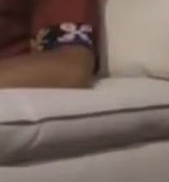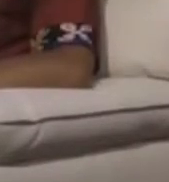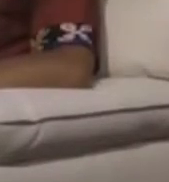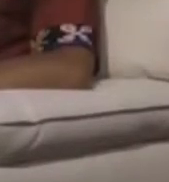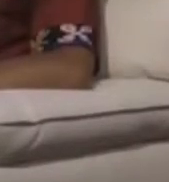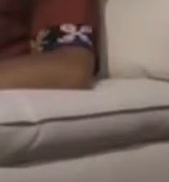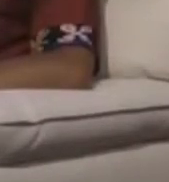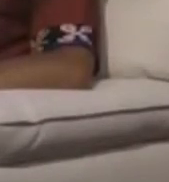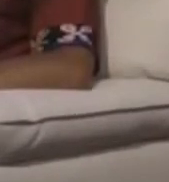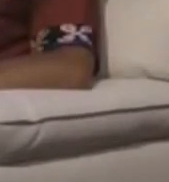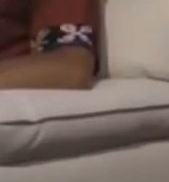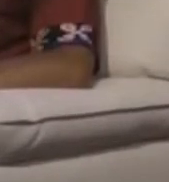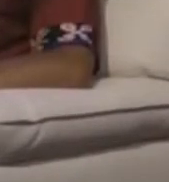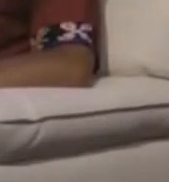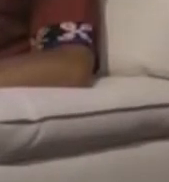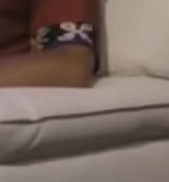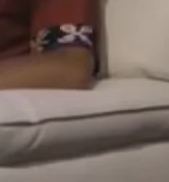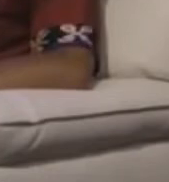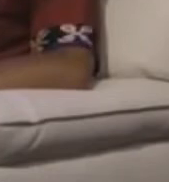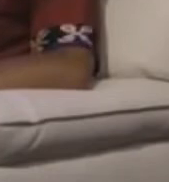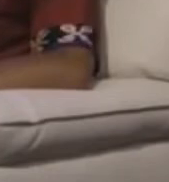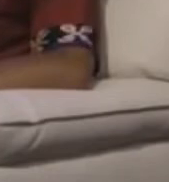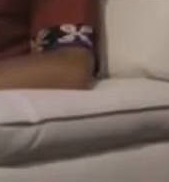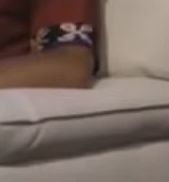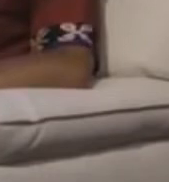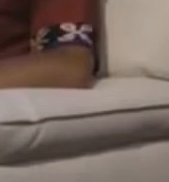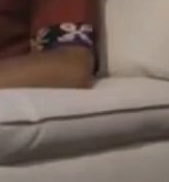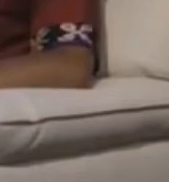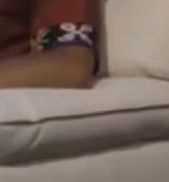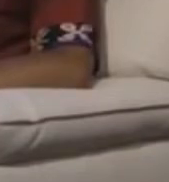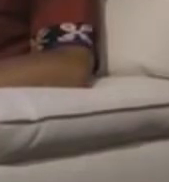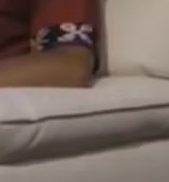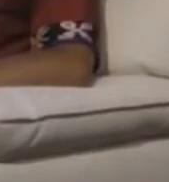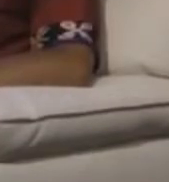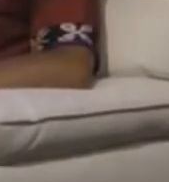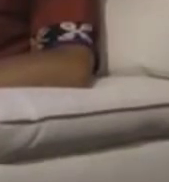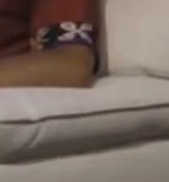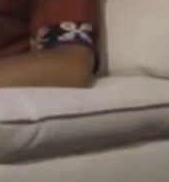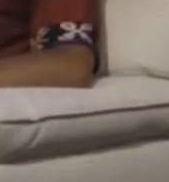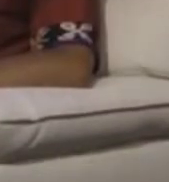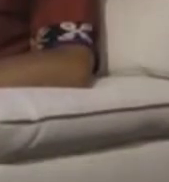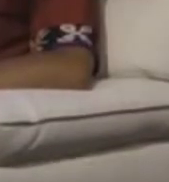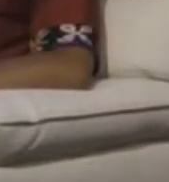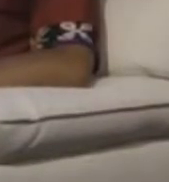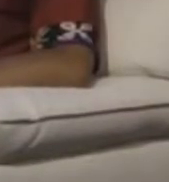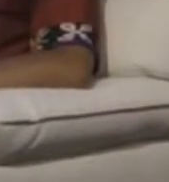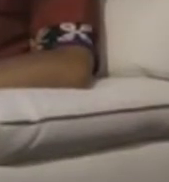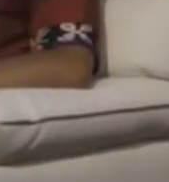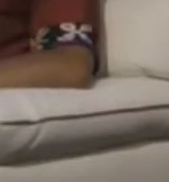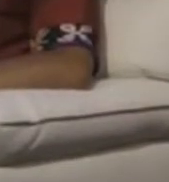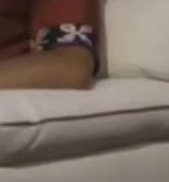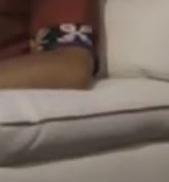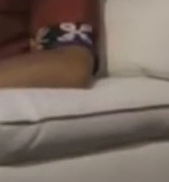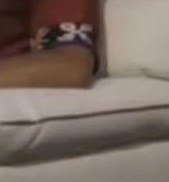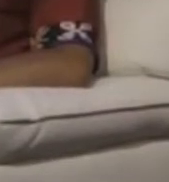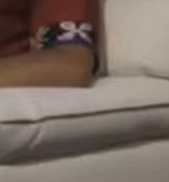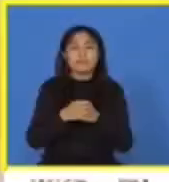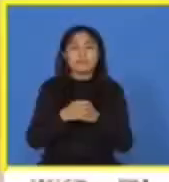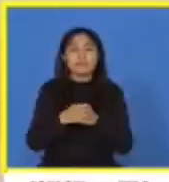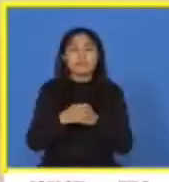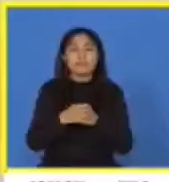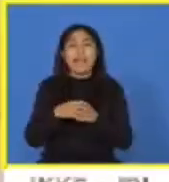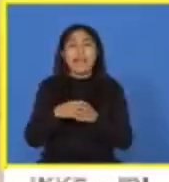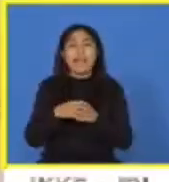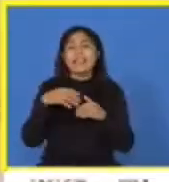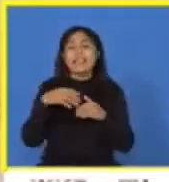pemerintah sudah menyiapkan antisipasi lonjakan ketiga yang kita takutkan akan terjadi pasca perayaan